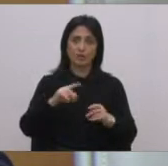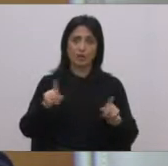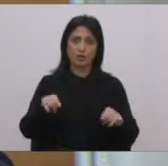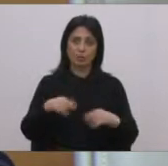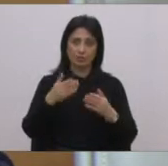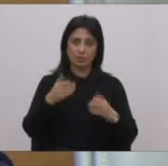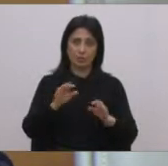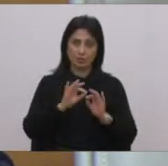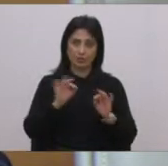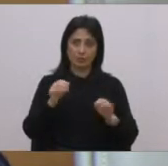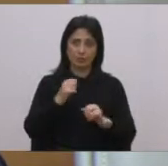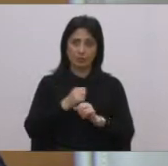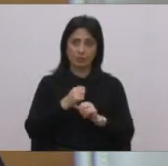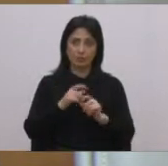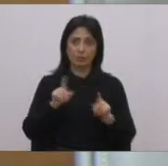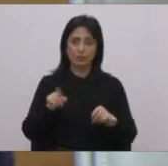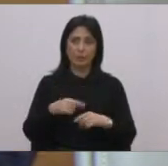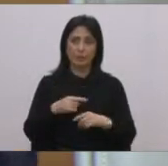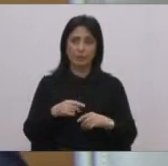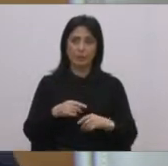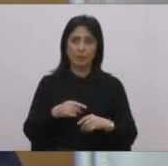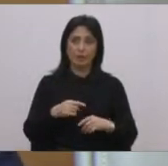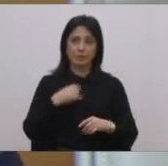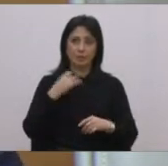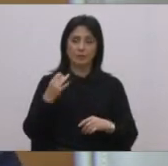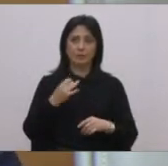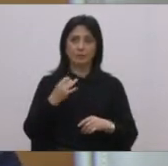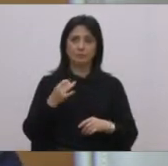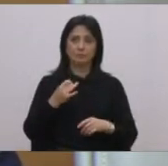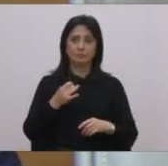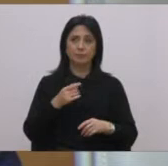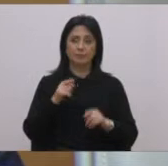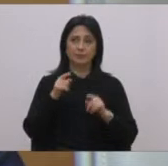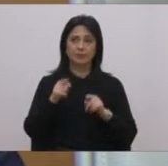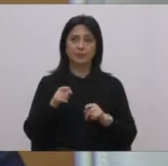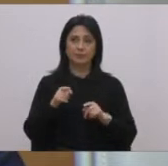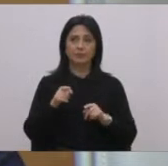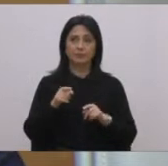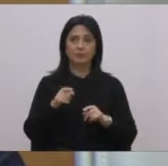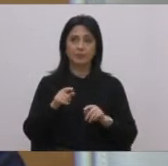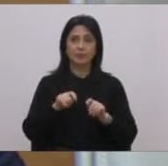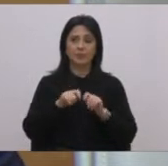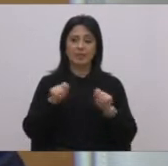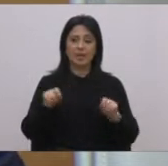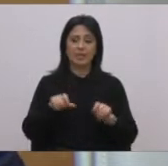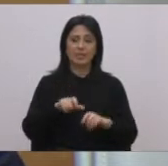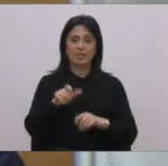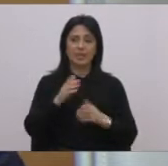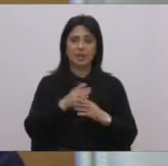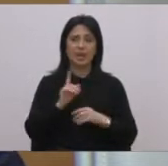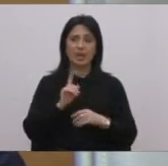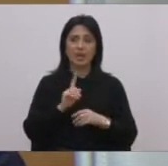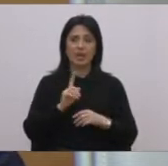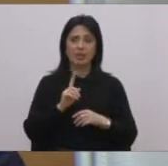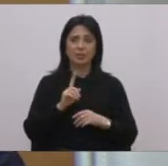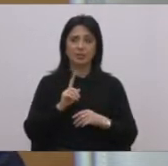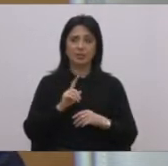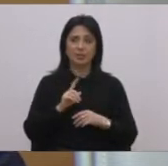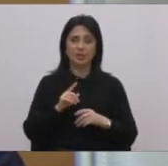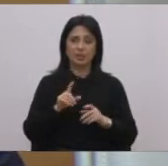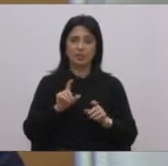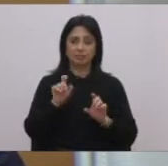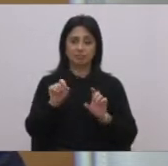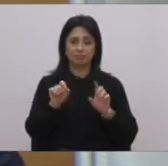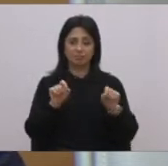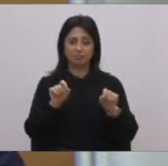გაგეხორციელებით და წინვალეთ გაახორციელეთ. Clame mai interesant, ica ai gasten gzaze, ai risarat, ce s-a rebebiat,